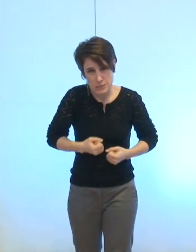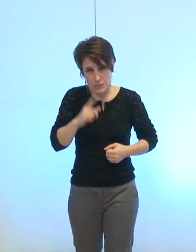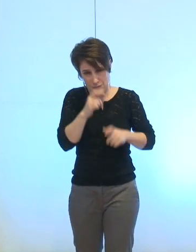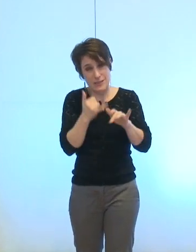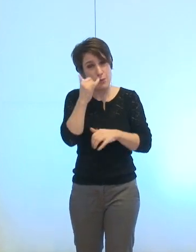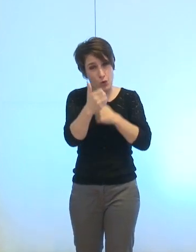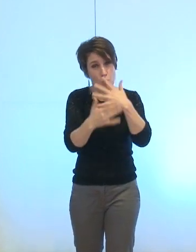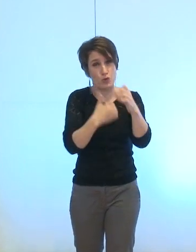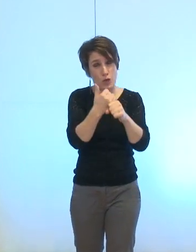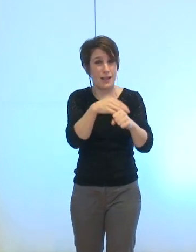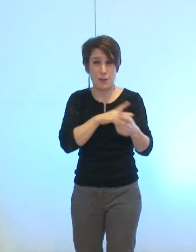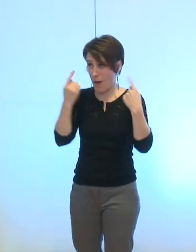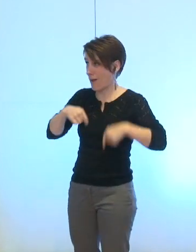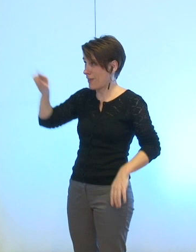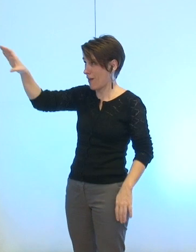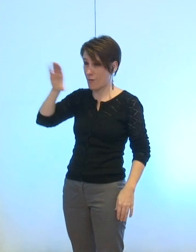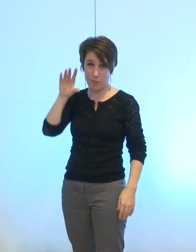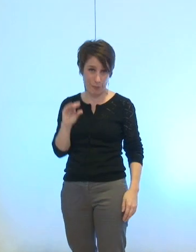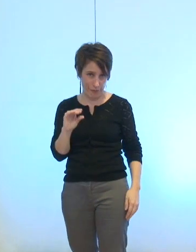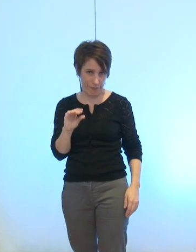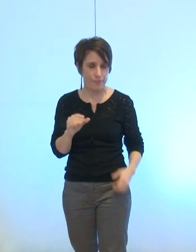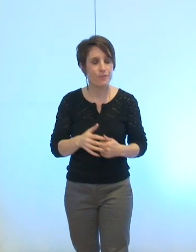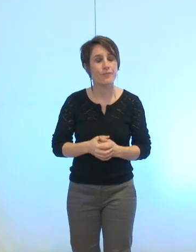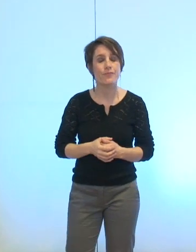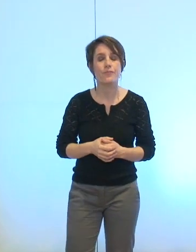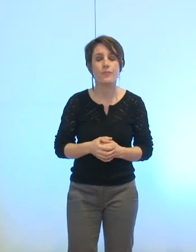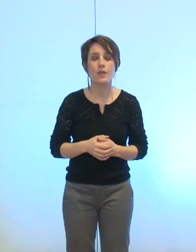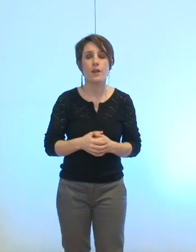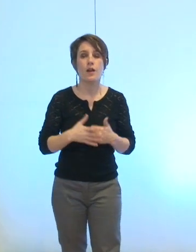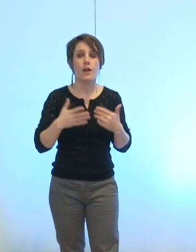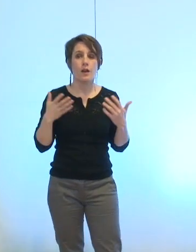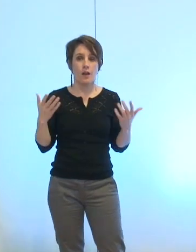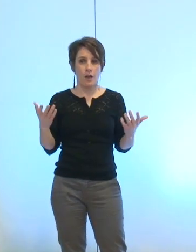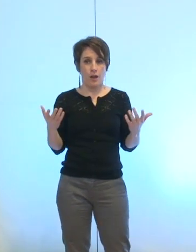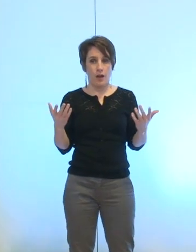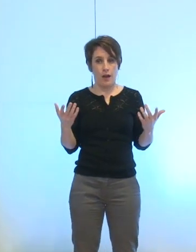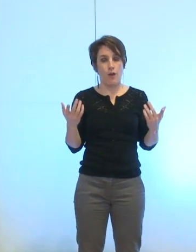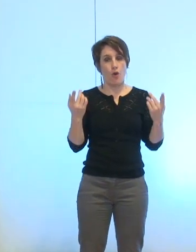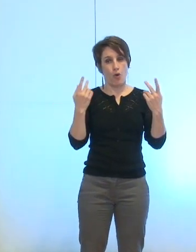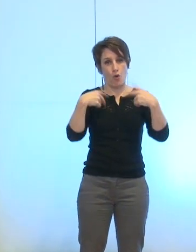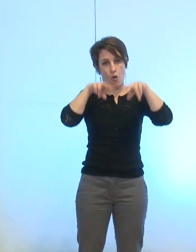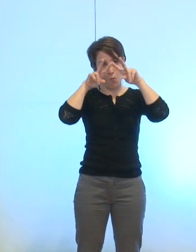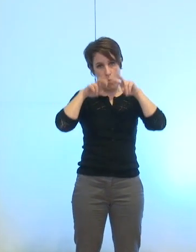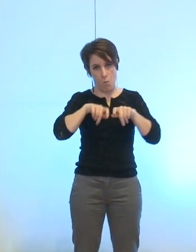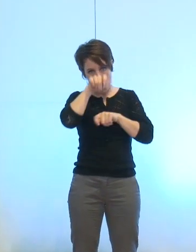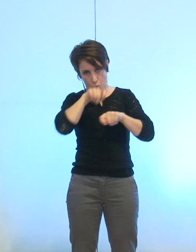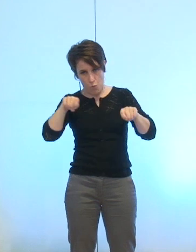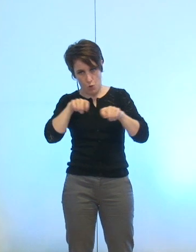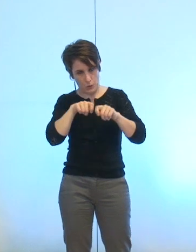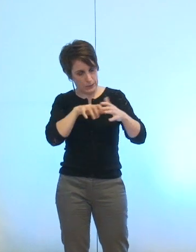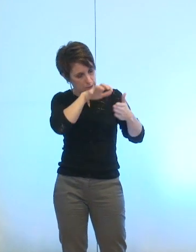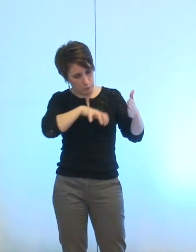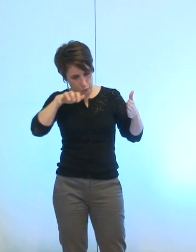dotations ce que nous disent finalement cet audit nous souhaitions pas revenir sur les choix passés je vois qu'ils sont assumés et